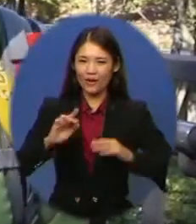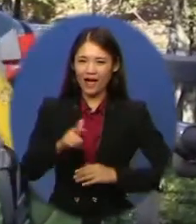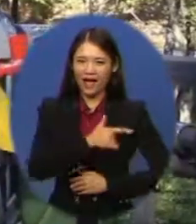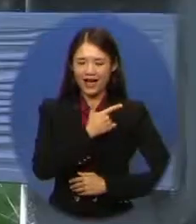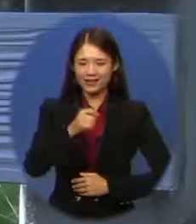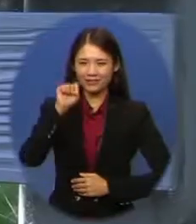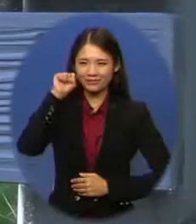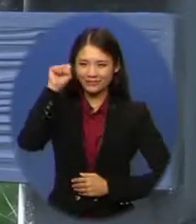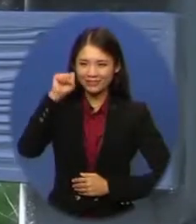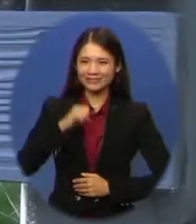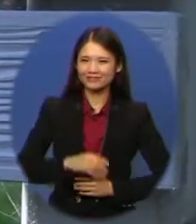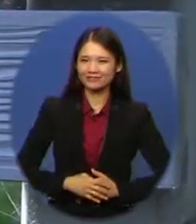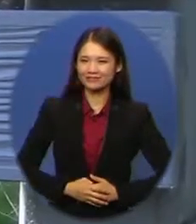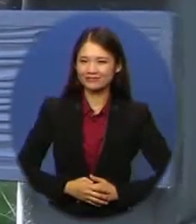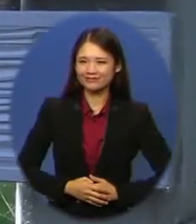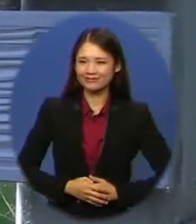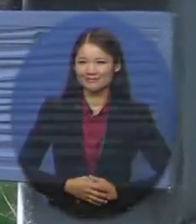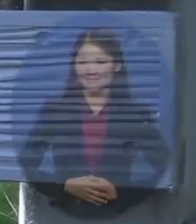화이팅입니다.